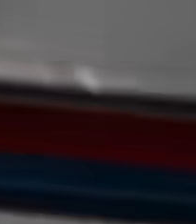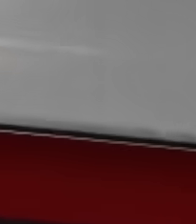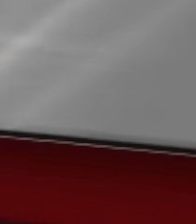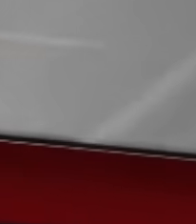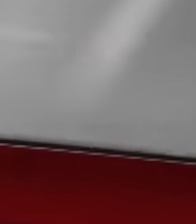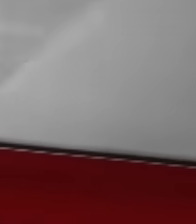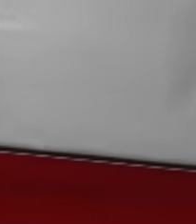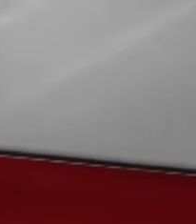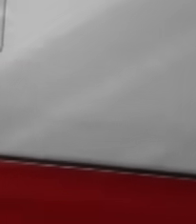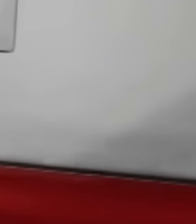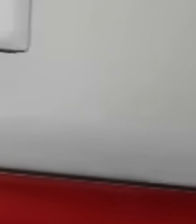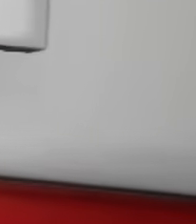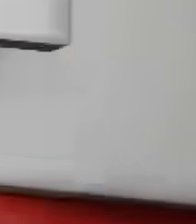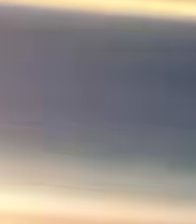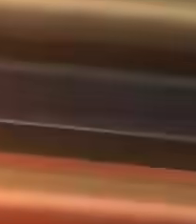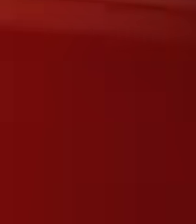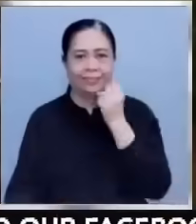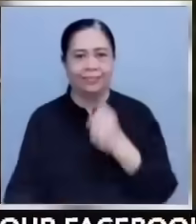Jamie